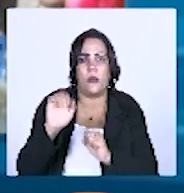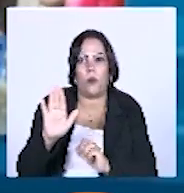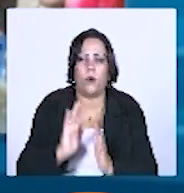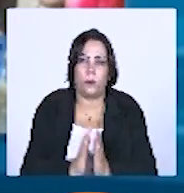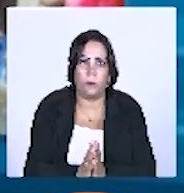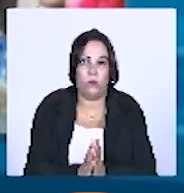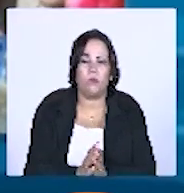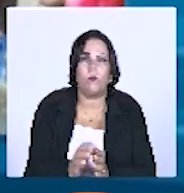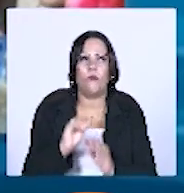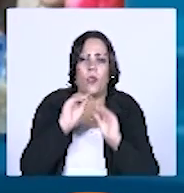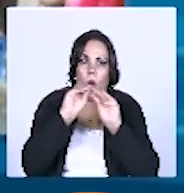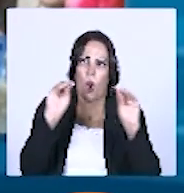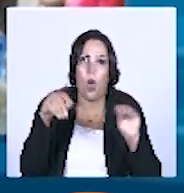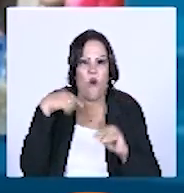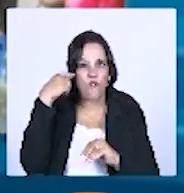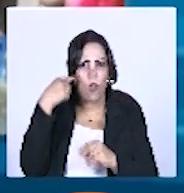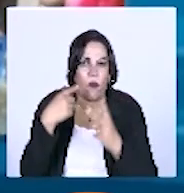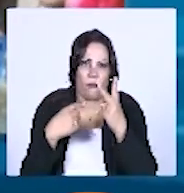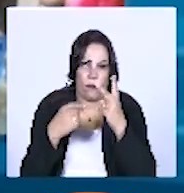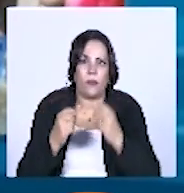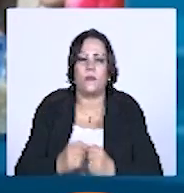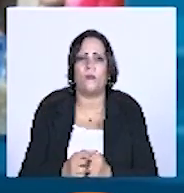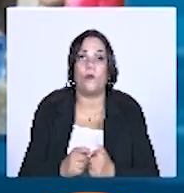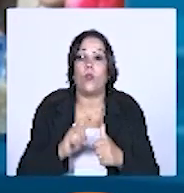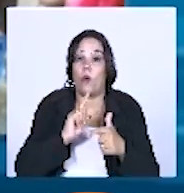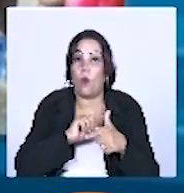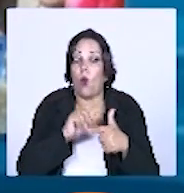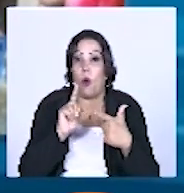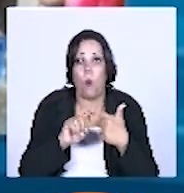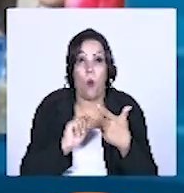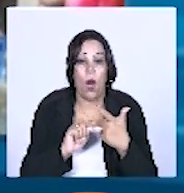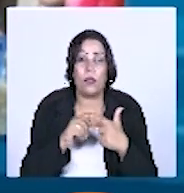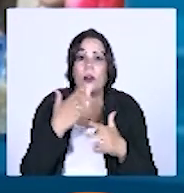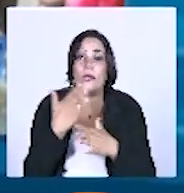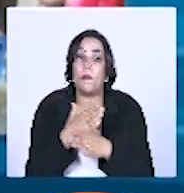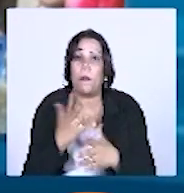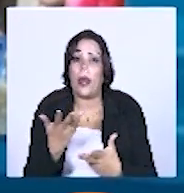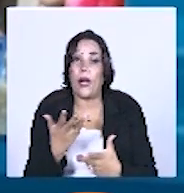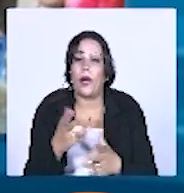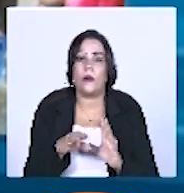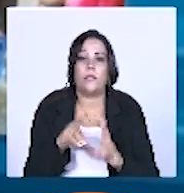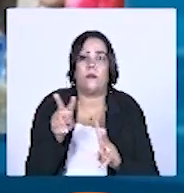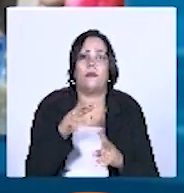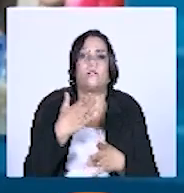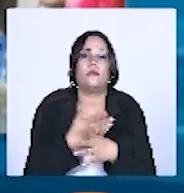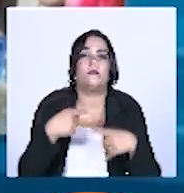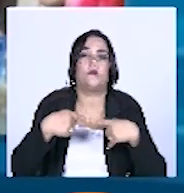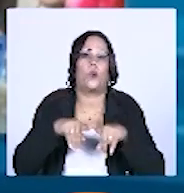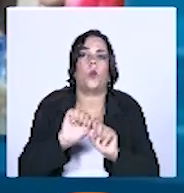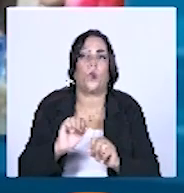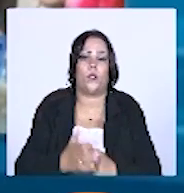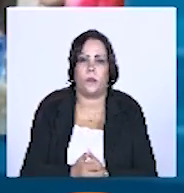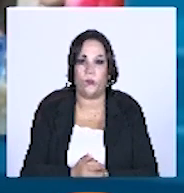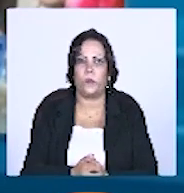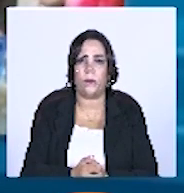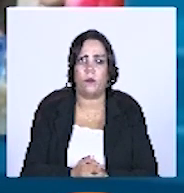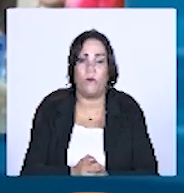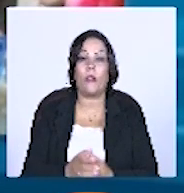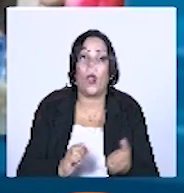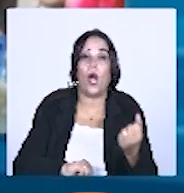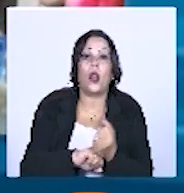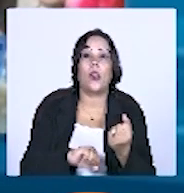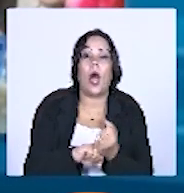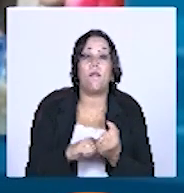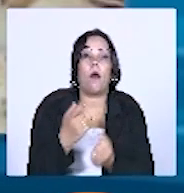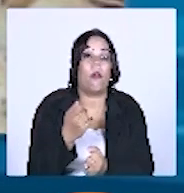هقول لكم وجهتين النظر كل وجهه نظر ايه مبرراتها في هذا السياق الدعم